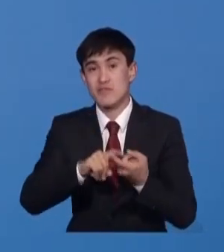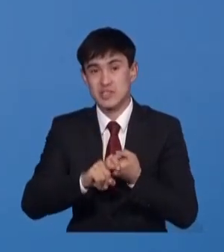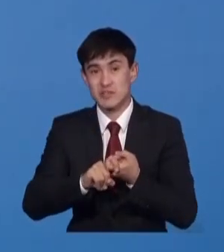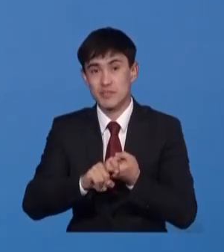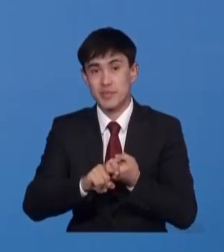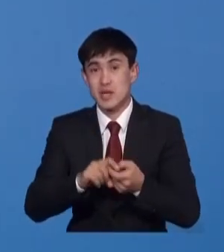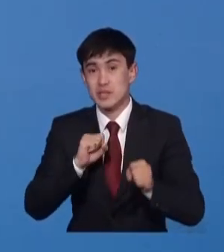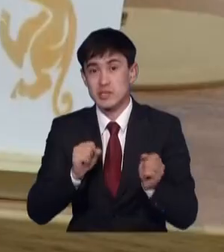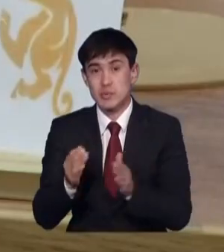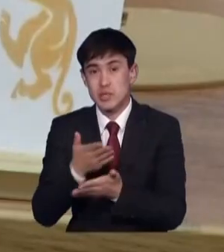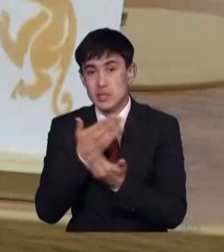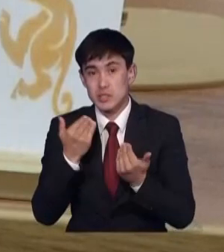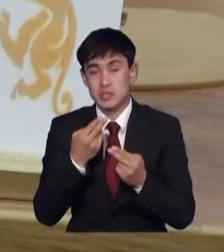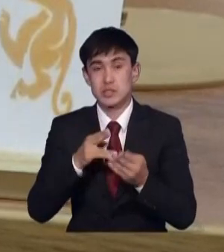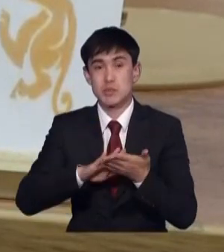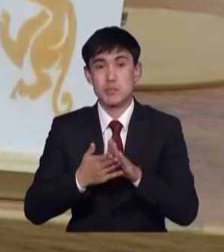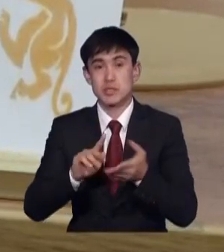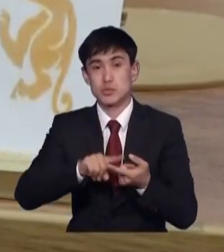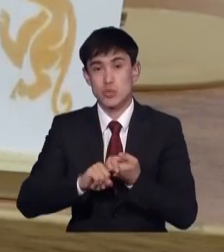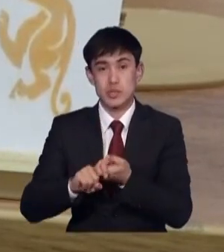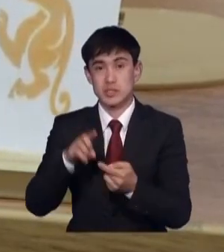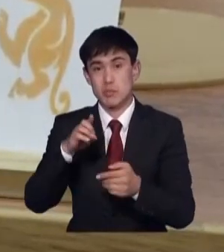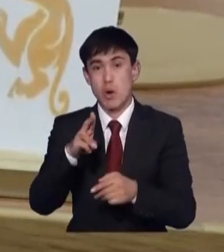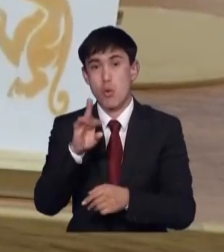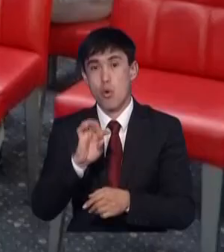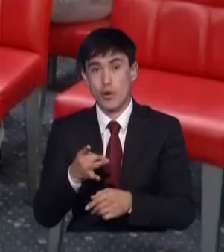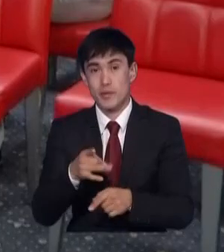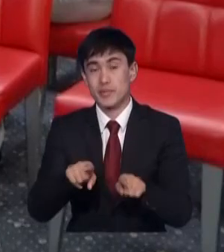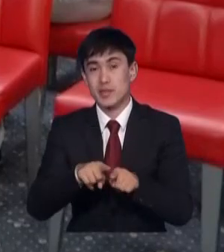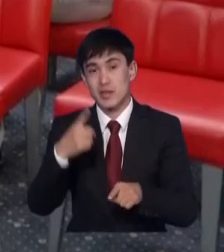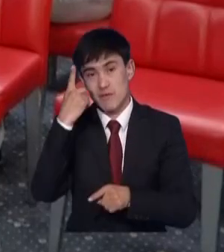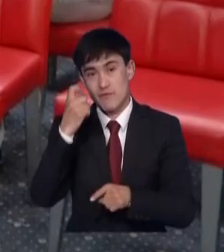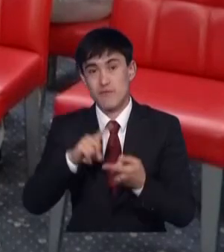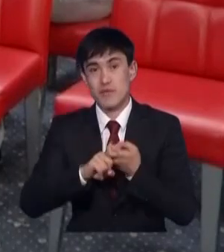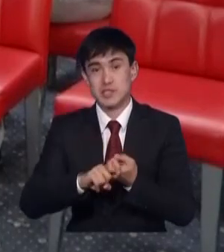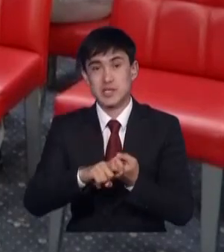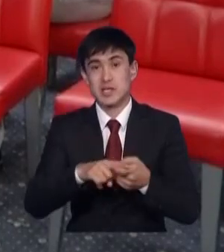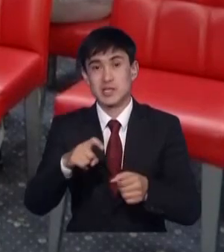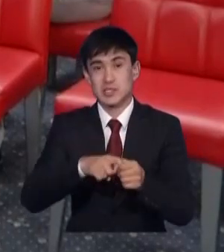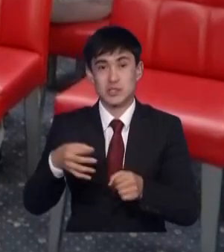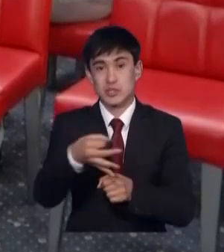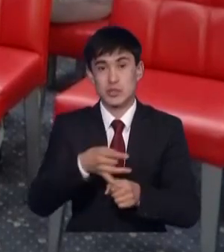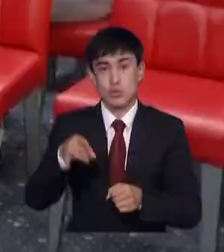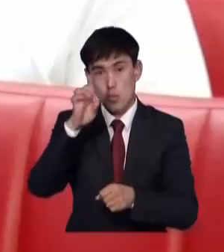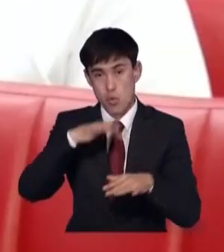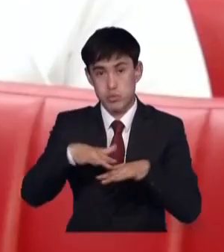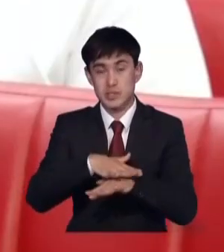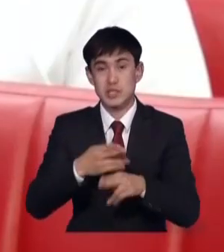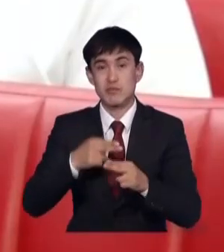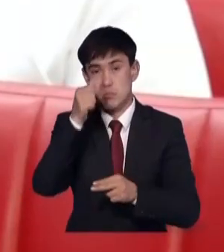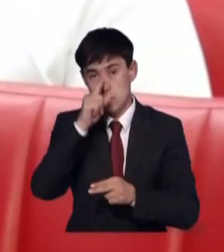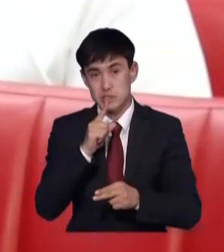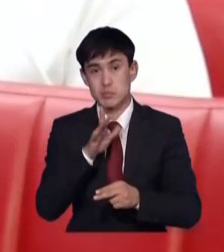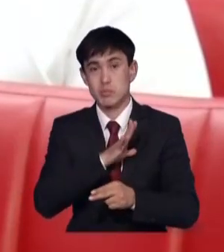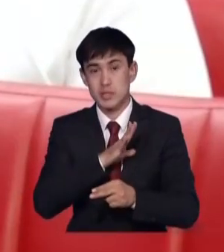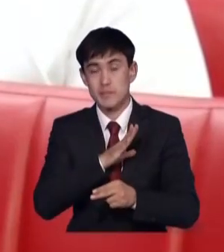инфицирования нестабильной остаётся эпидемиологическая ситуация и по коре данная инфекция регистрируется во всех регионах области на текущий месяц